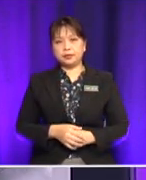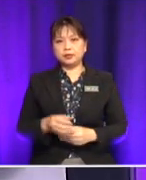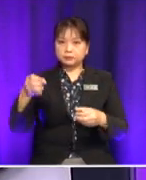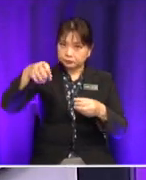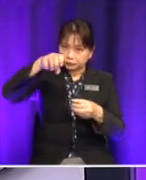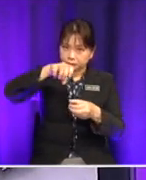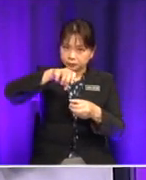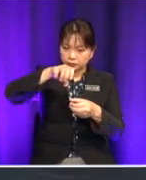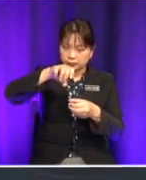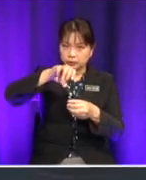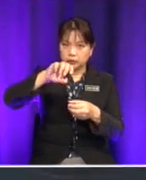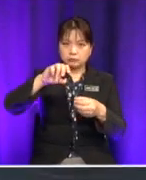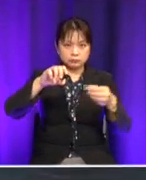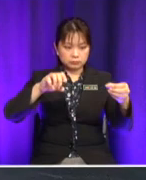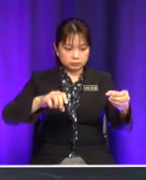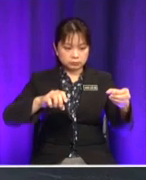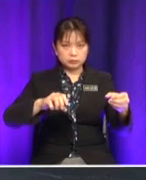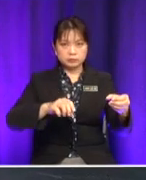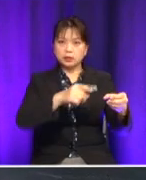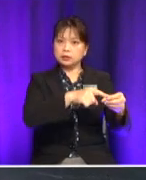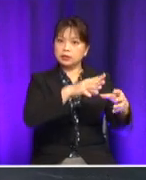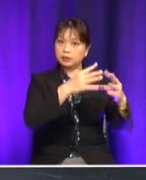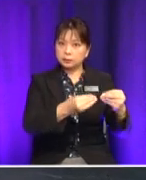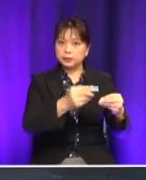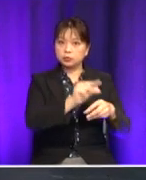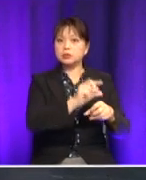kimia dalam tuh Nah betul